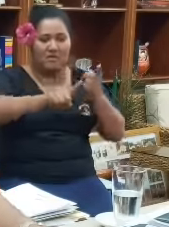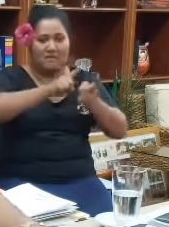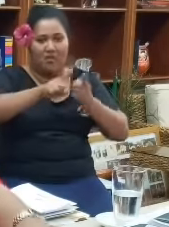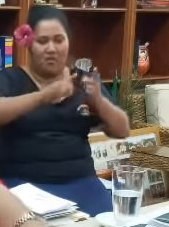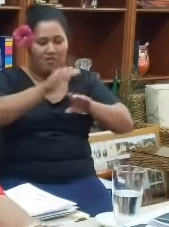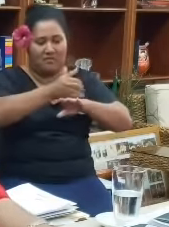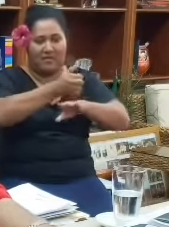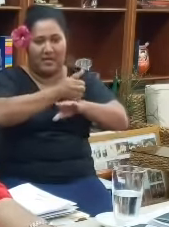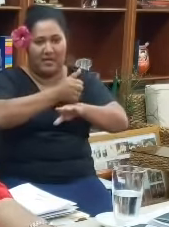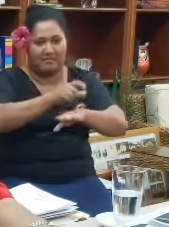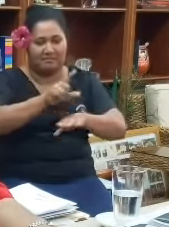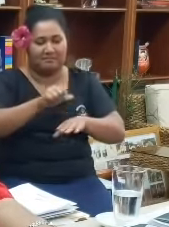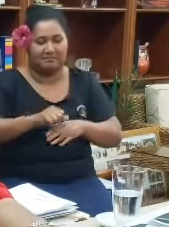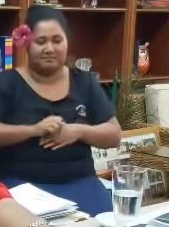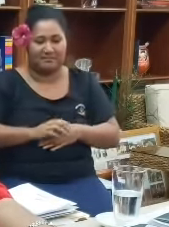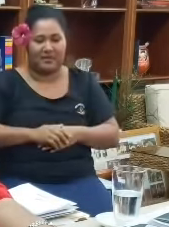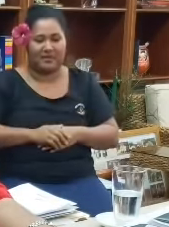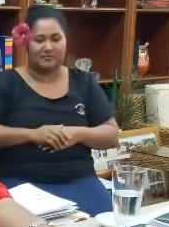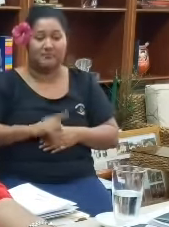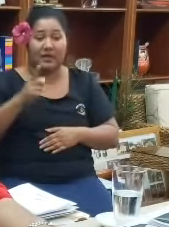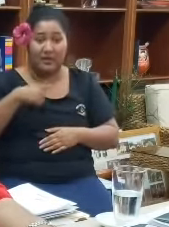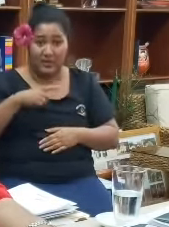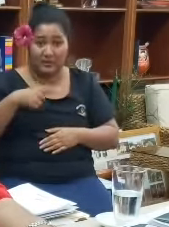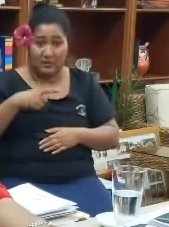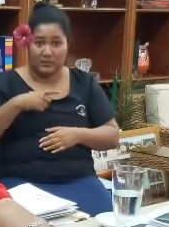ole ma fuanga na